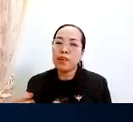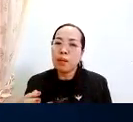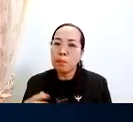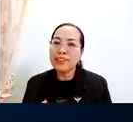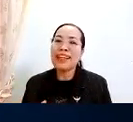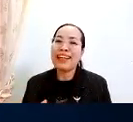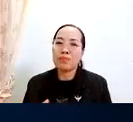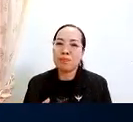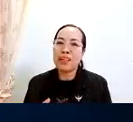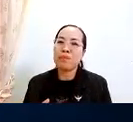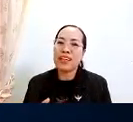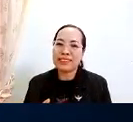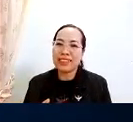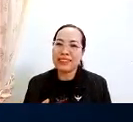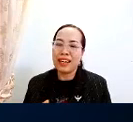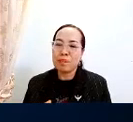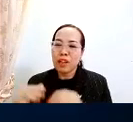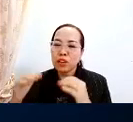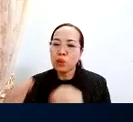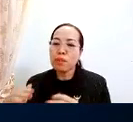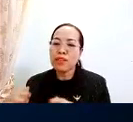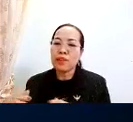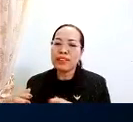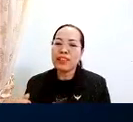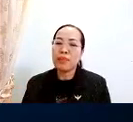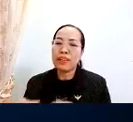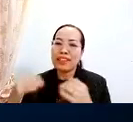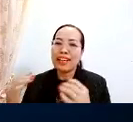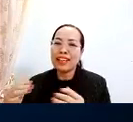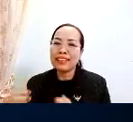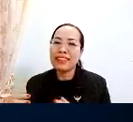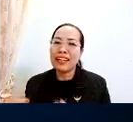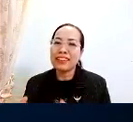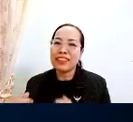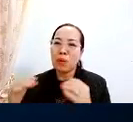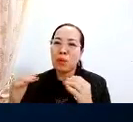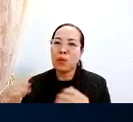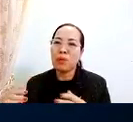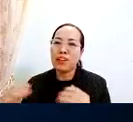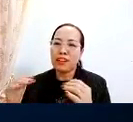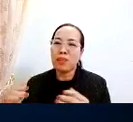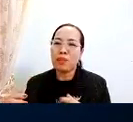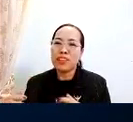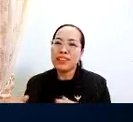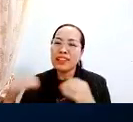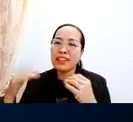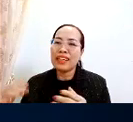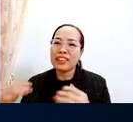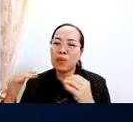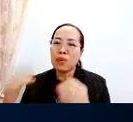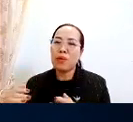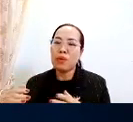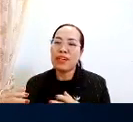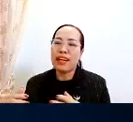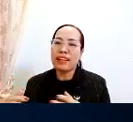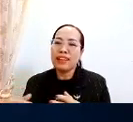nhóm mân khlạc phiệp bảo chạy chà xoan nâng bảo chạy bản này tha dương khlạc chìa bộ côl mùi đã rừng mòm dương khlạc chìa